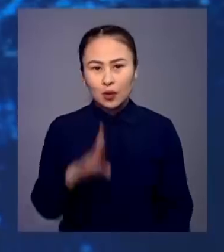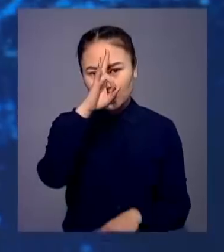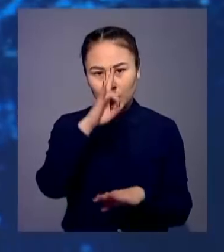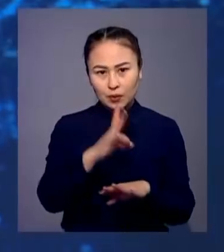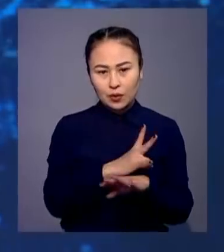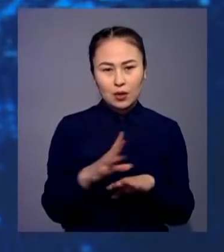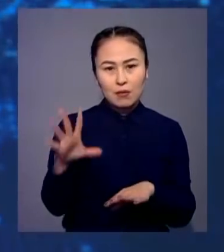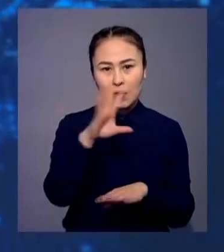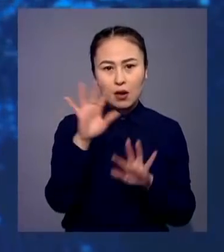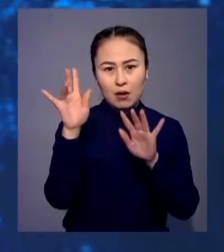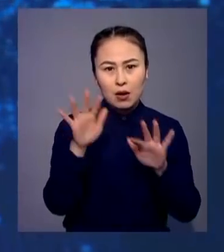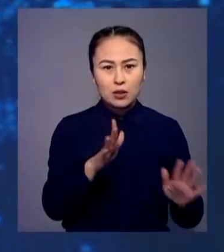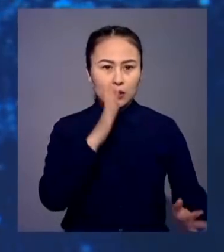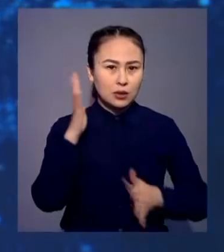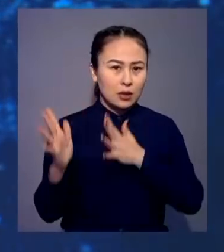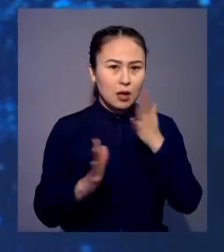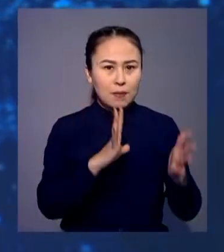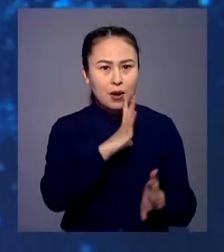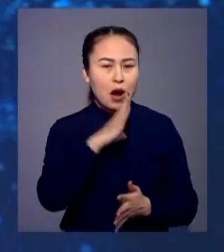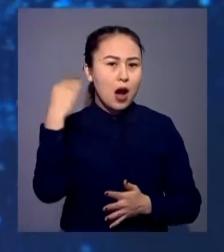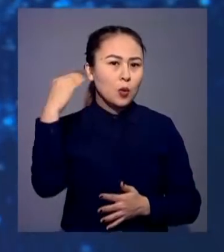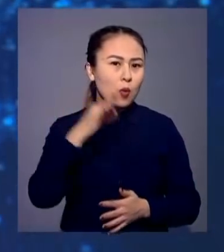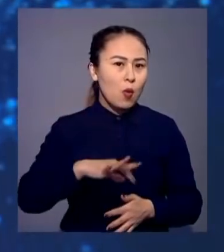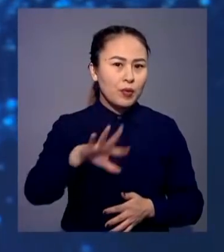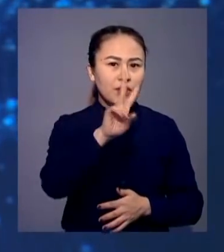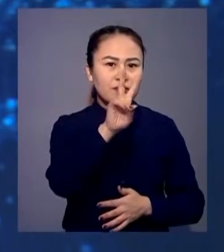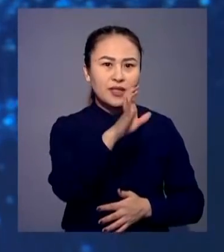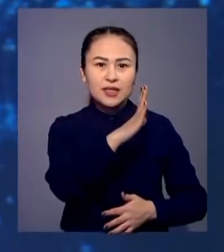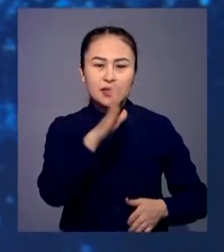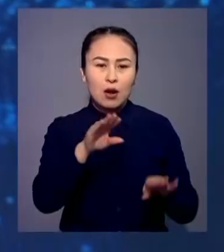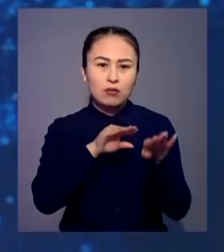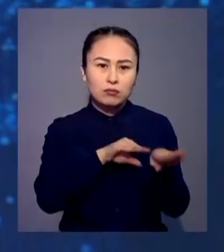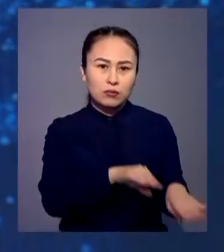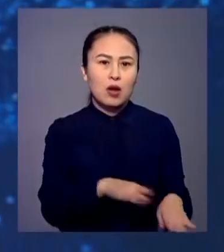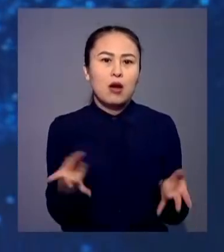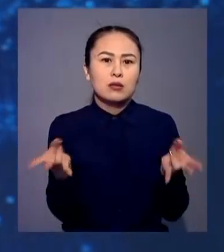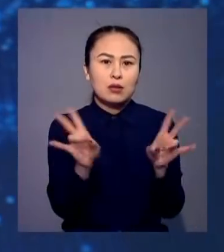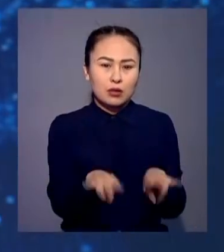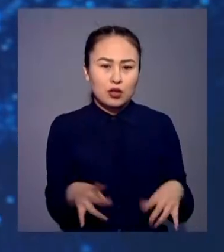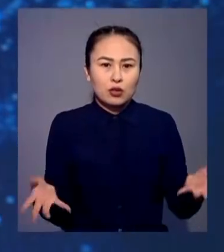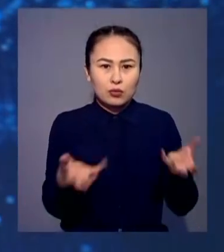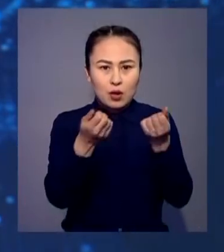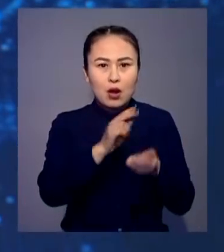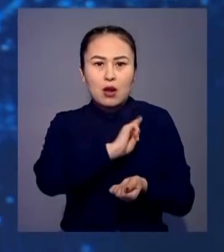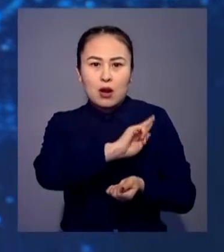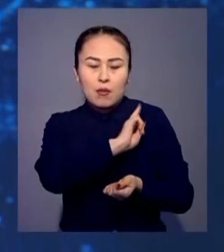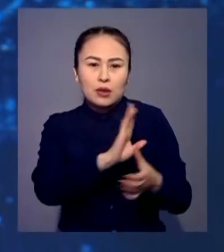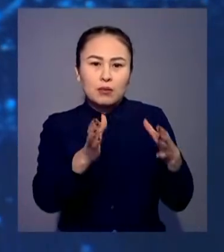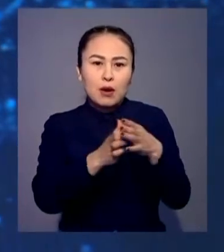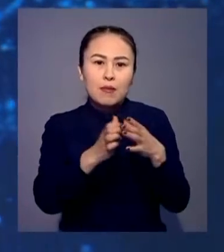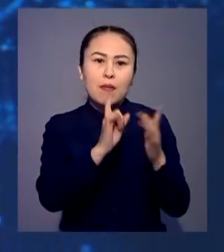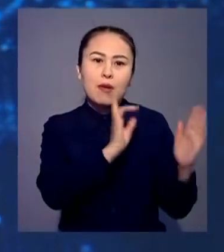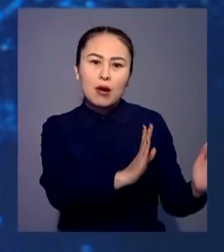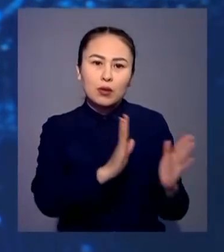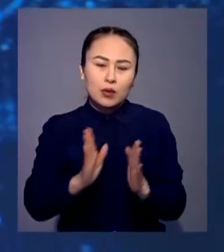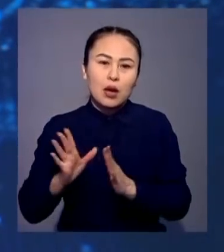Өткен түнде болған қарлы бораннан Ақтөбе облысында 200-ден астам көлік қар құрсауында қалып қойған. Құтқару жұмыстарына төтенше жағдай